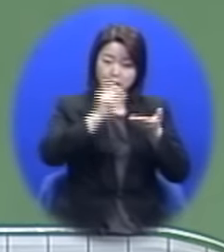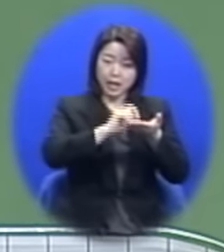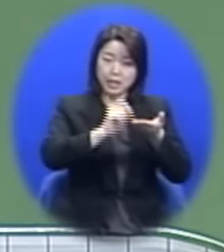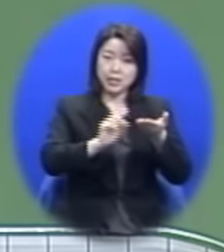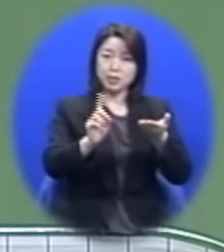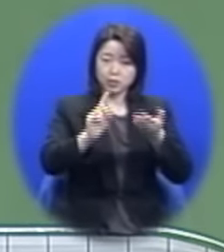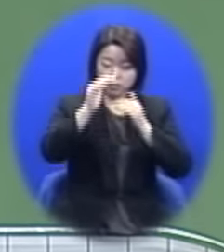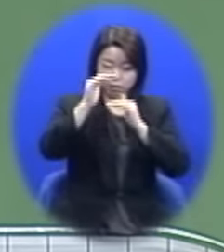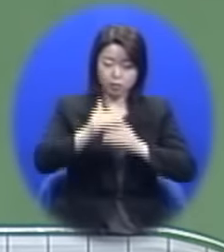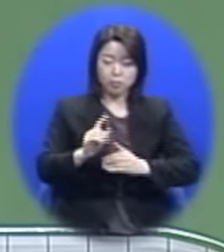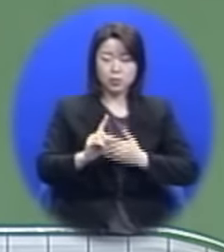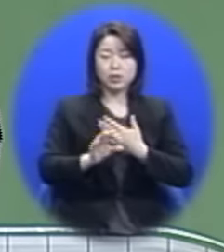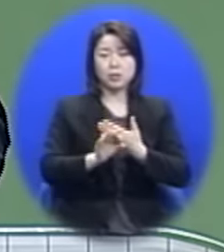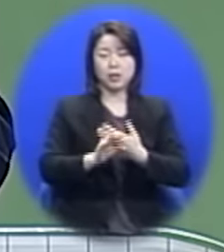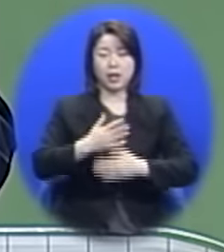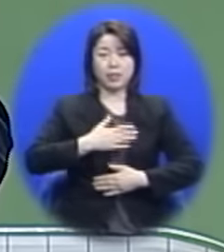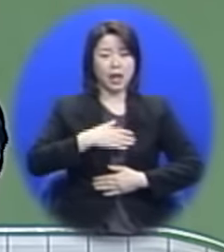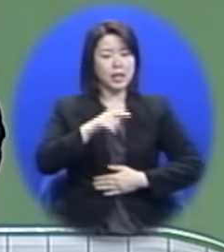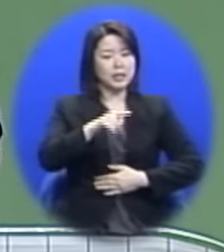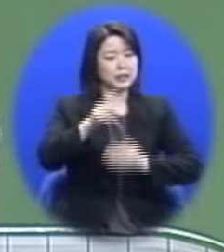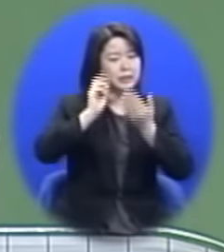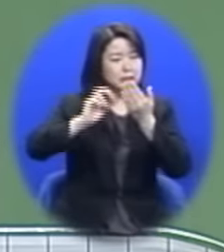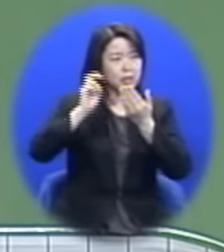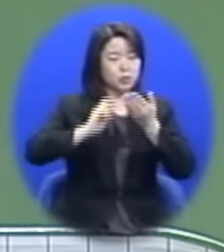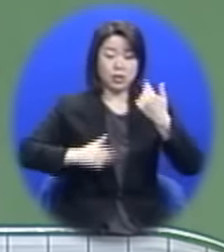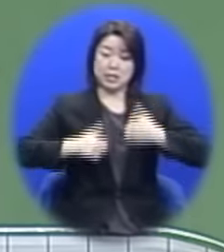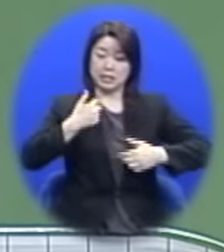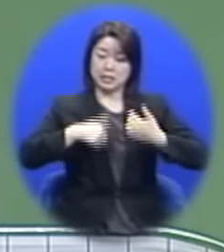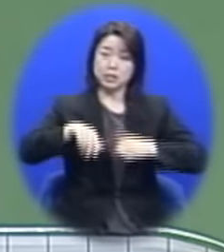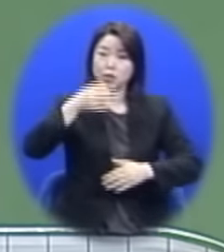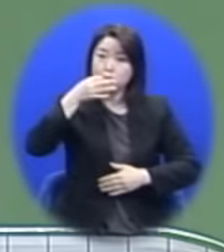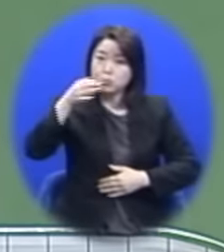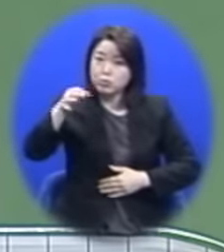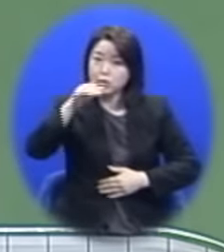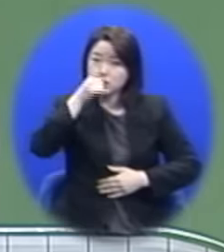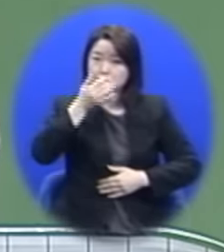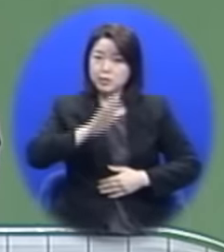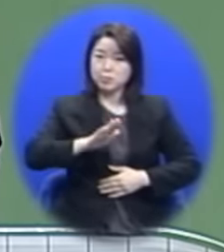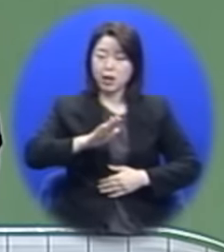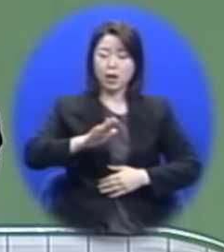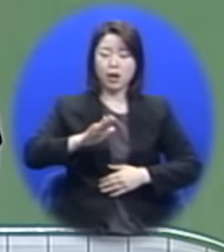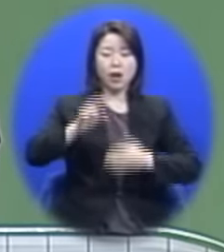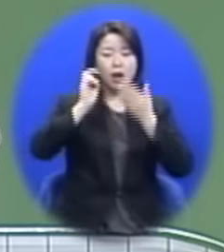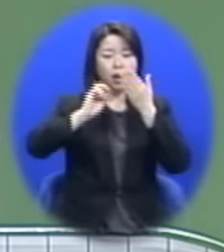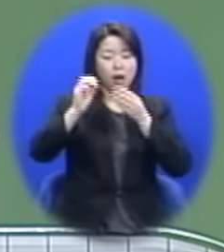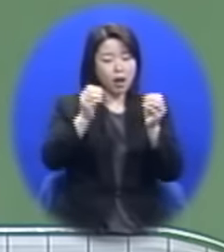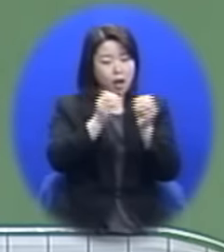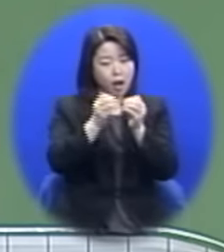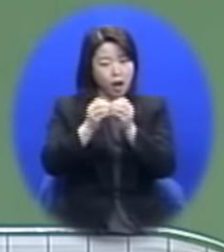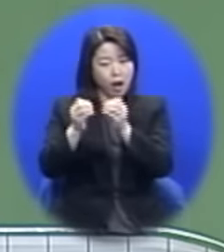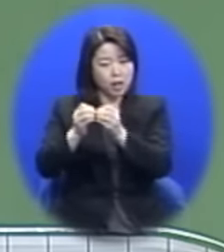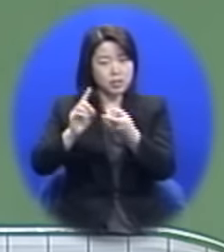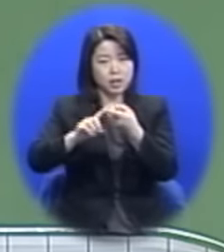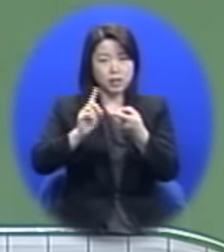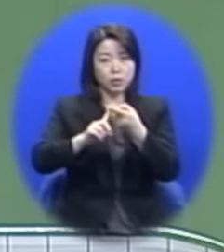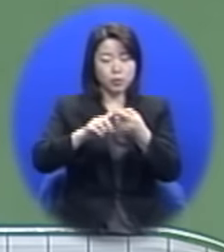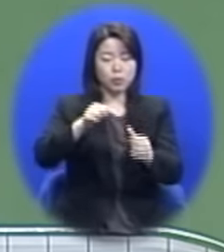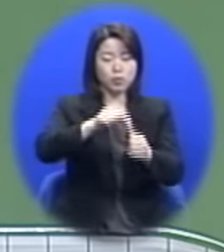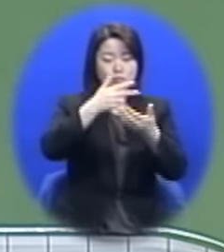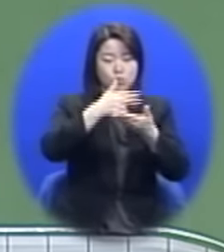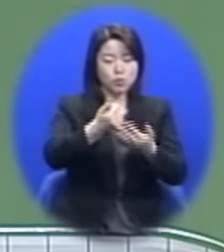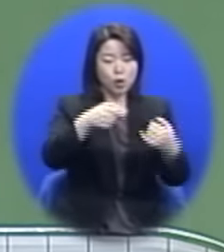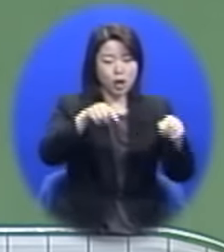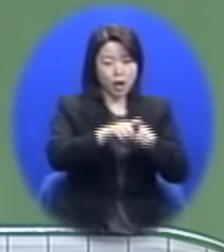썼습니다. 나는 그 찬송가를 즐겨 불렀지만 찬송가 가사대로 구주와 함께 죽고 구주와